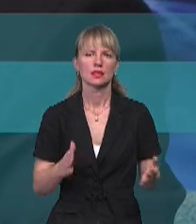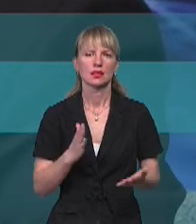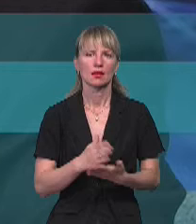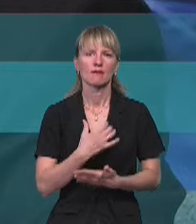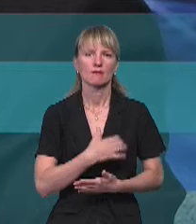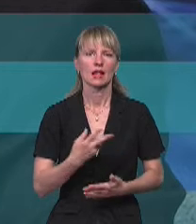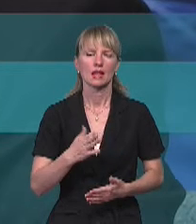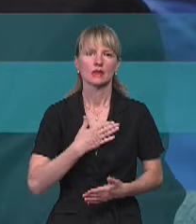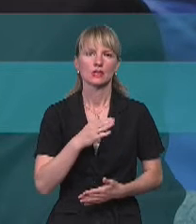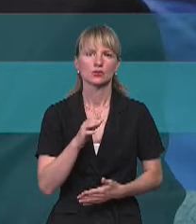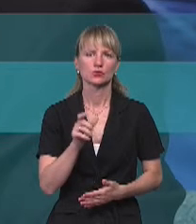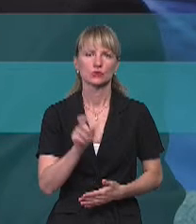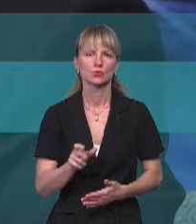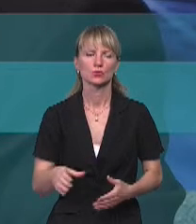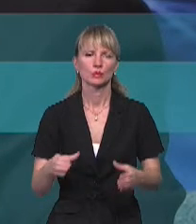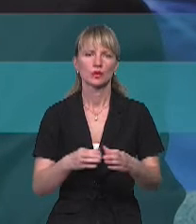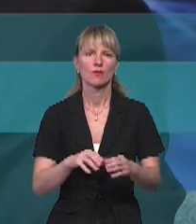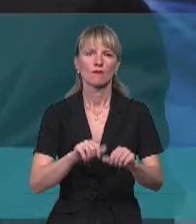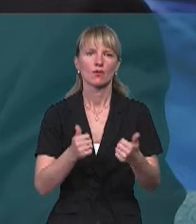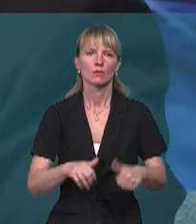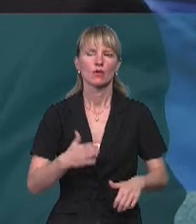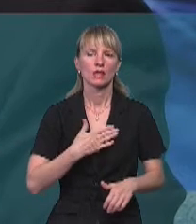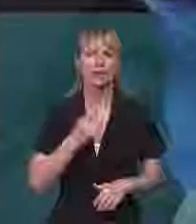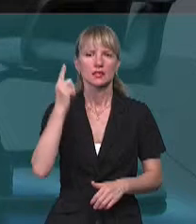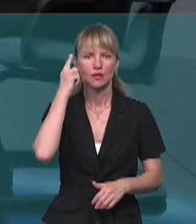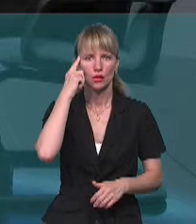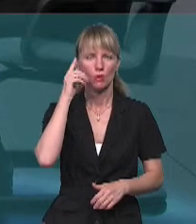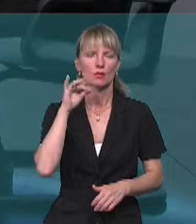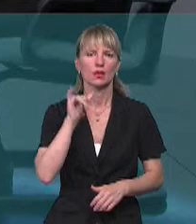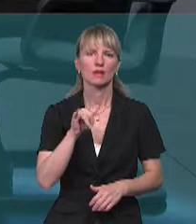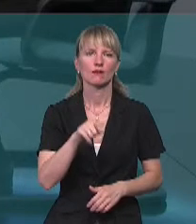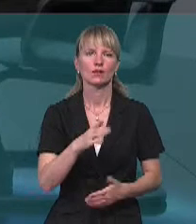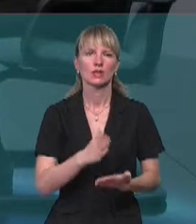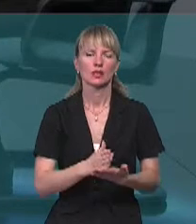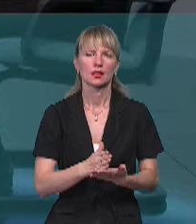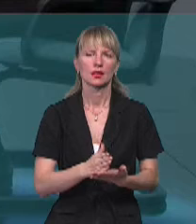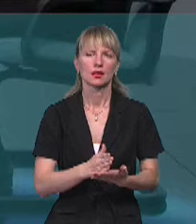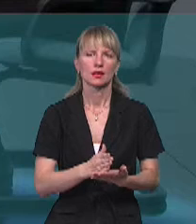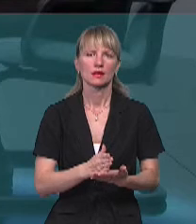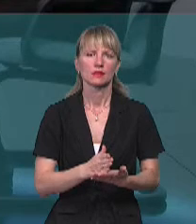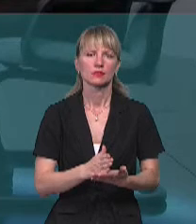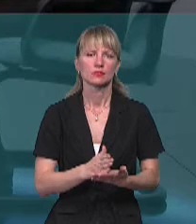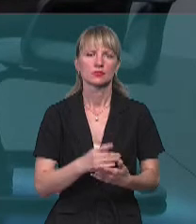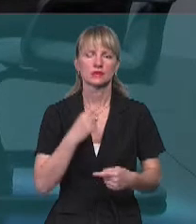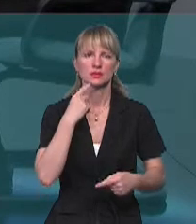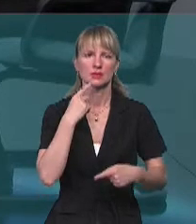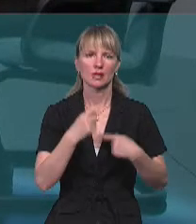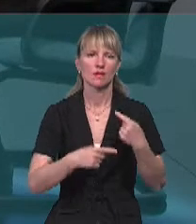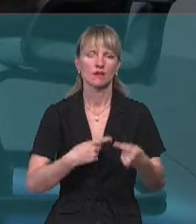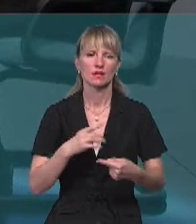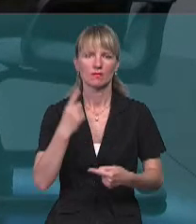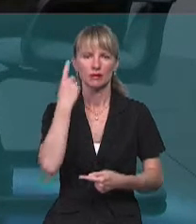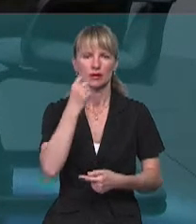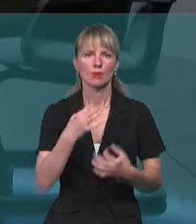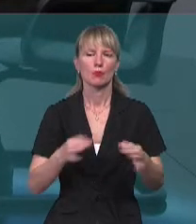для нашого суспільства, так як вони формують нашу свідомість, вони перебувають, взагалі назви перебувають завжди в інформаційному